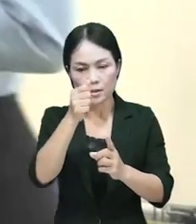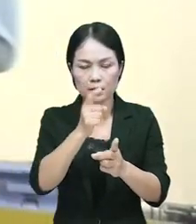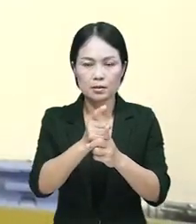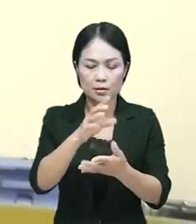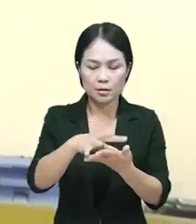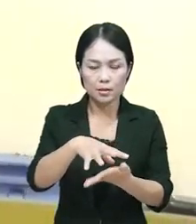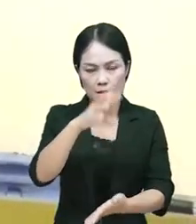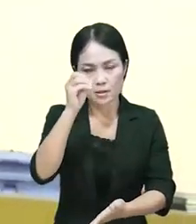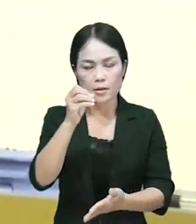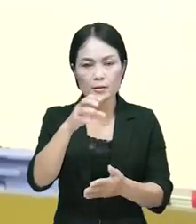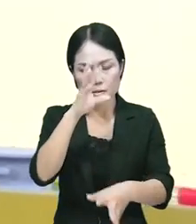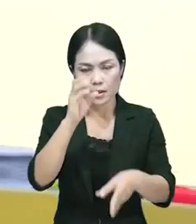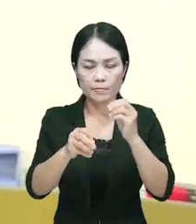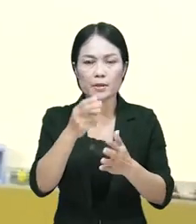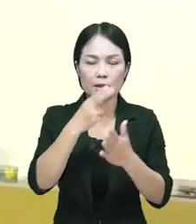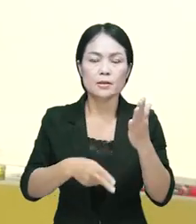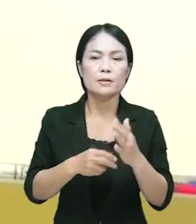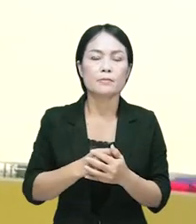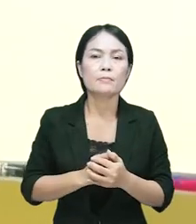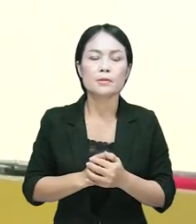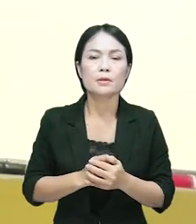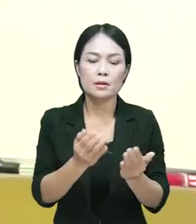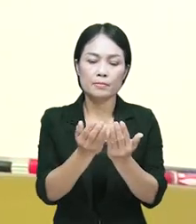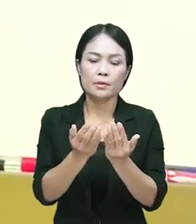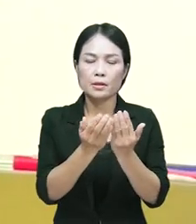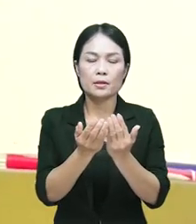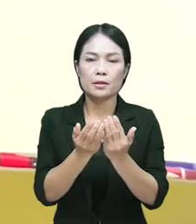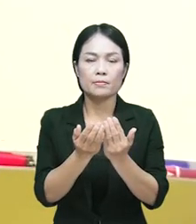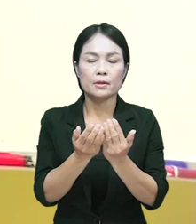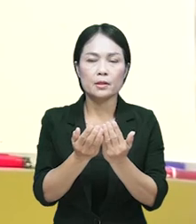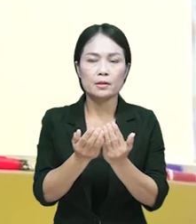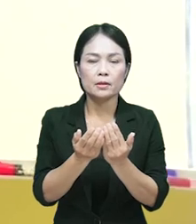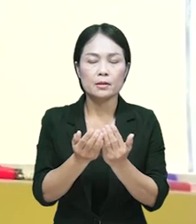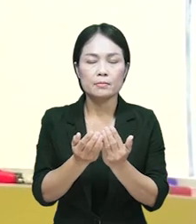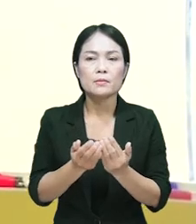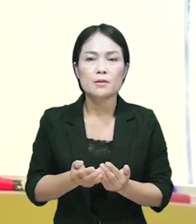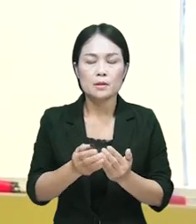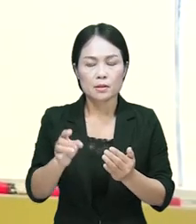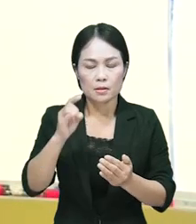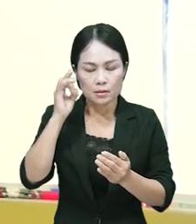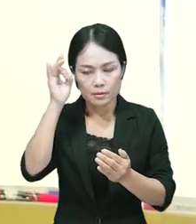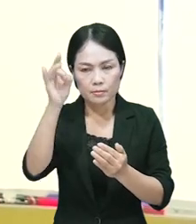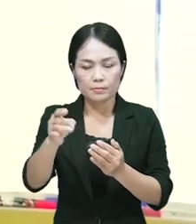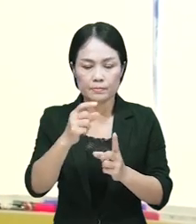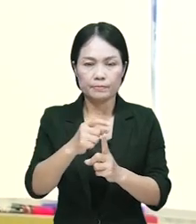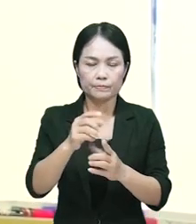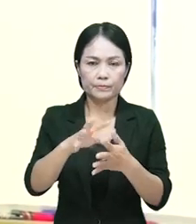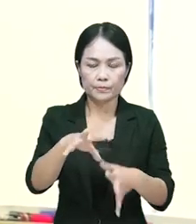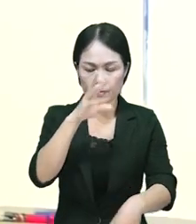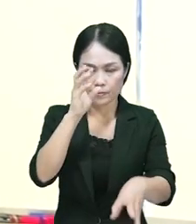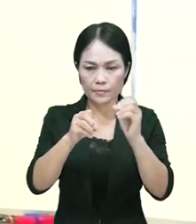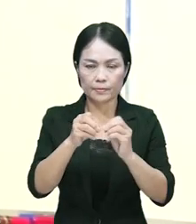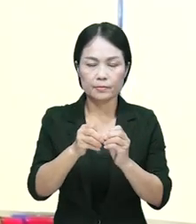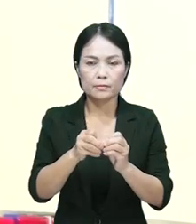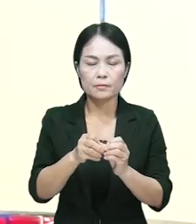សិក្សាអំពីទៀតកូនជឿរៀនអំណានញឹកញាប់អីចឹងកូនអាចចំណាំបានណាកូនណាបន្ទាប់ពីបញ្យលពាក្យគឺយើងនឹងរៀនអំពី